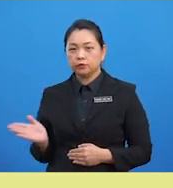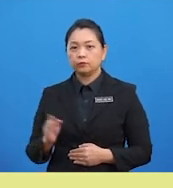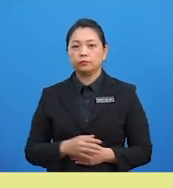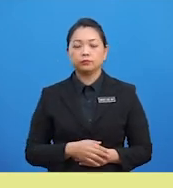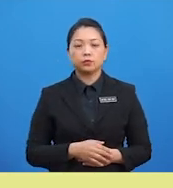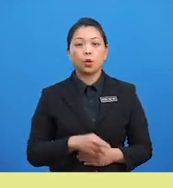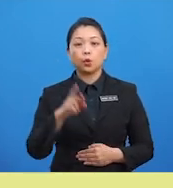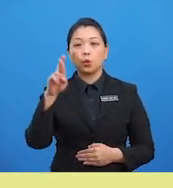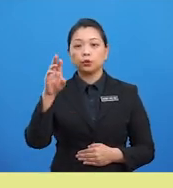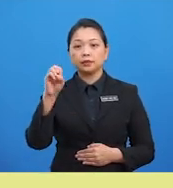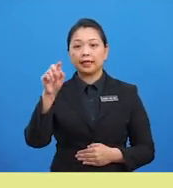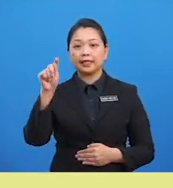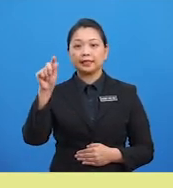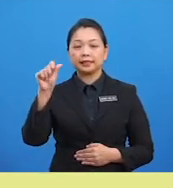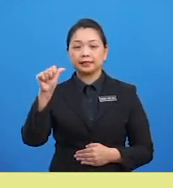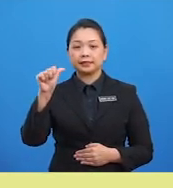iaitu rotate.